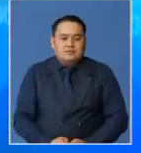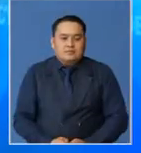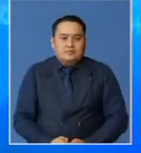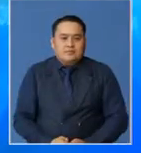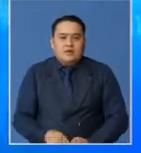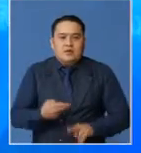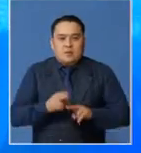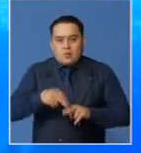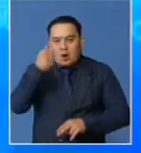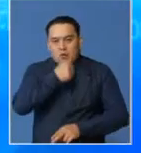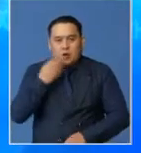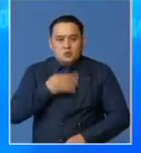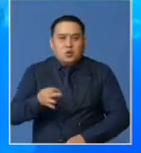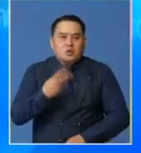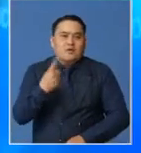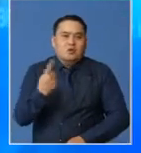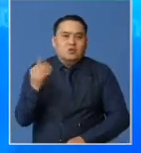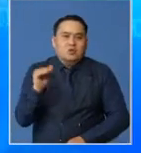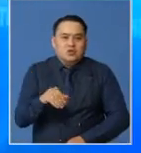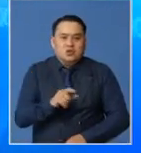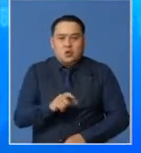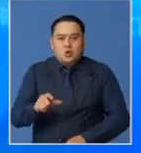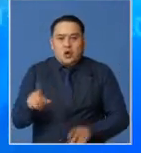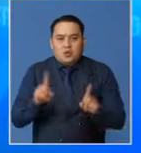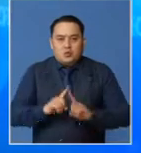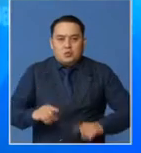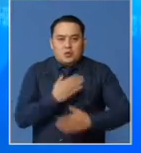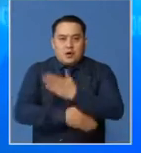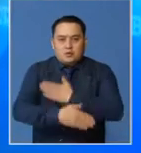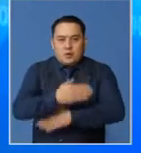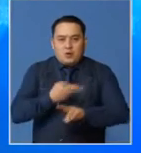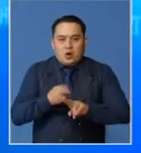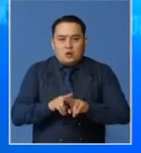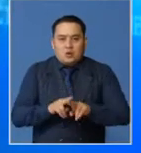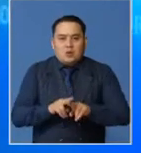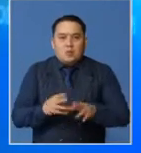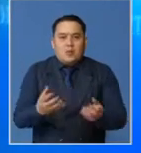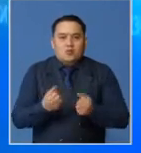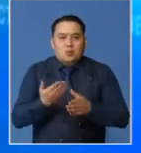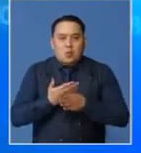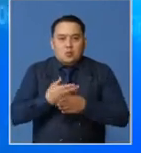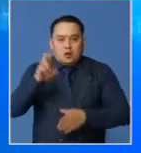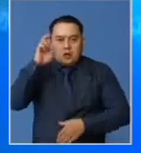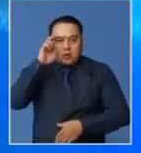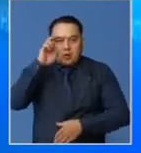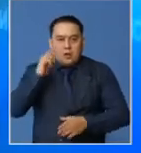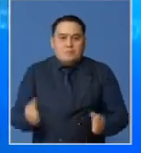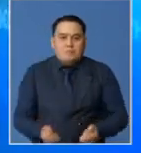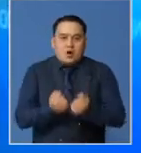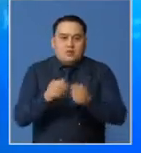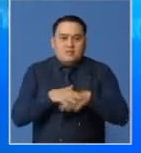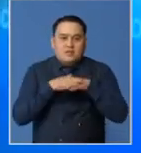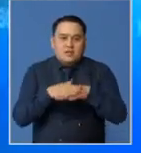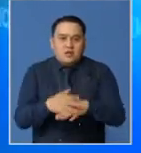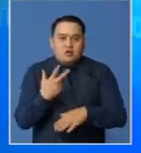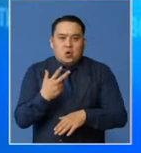В этом году в Алматинской области более 21 тысячи людей с особыми потребностями получат помощь от государства. На поддержку